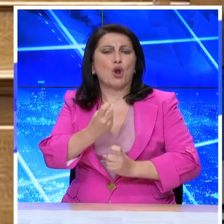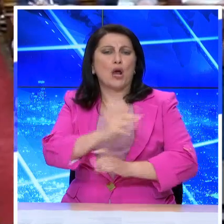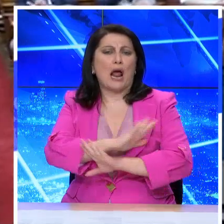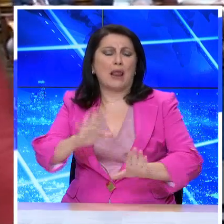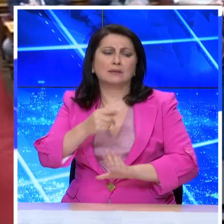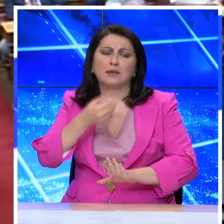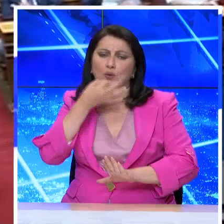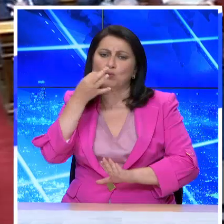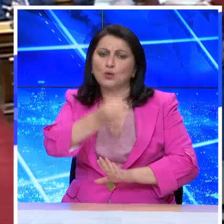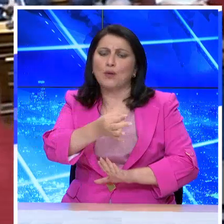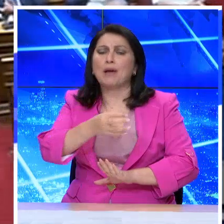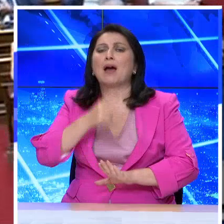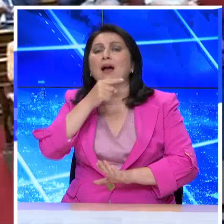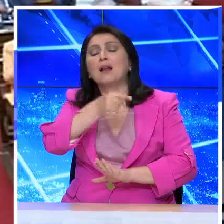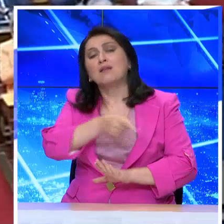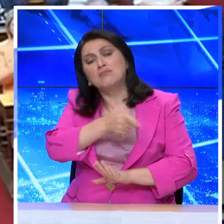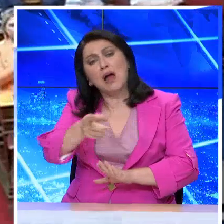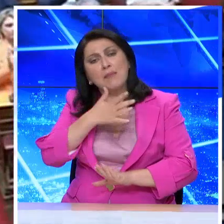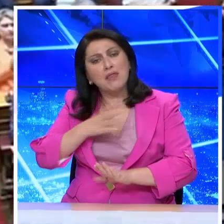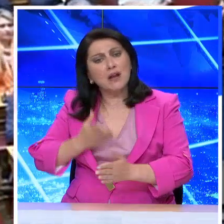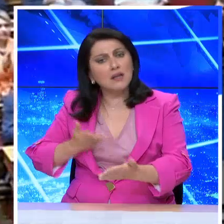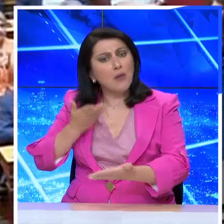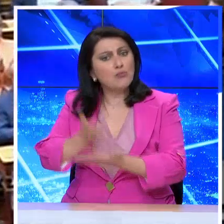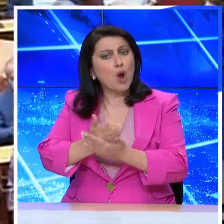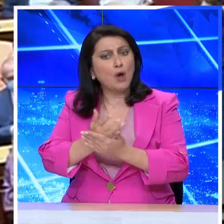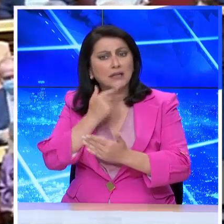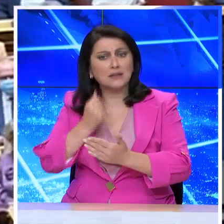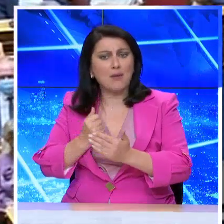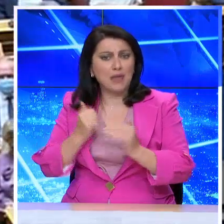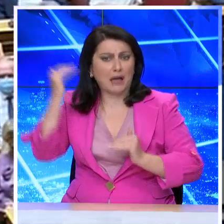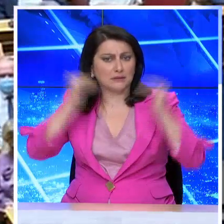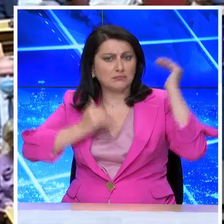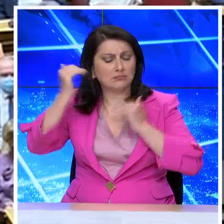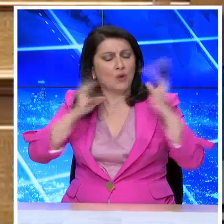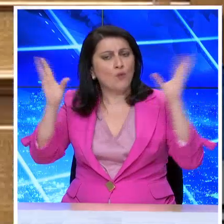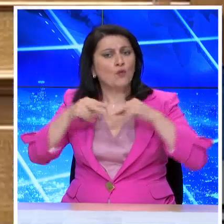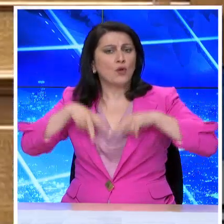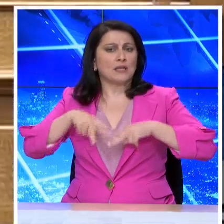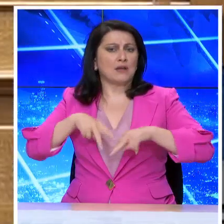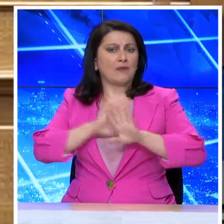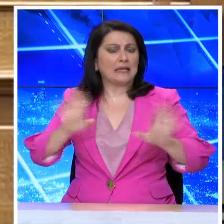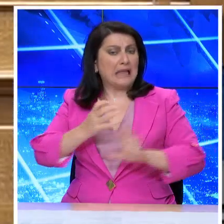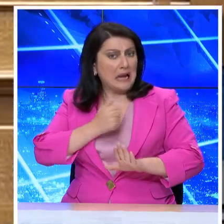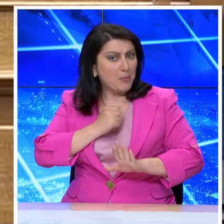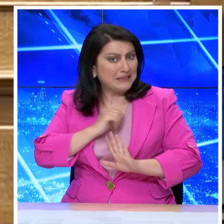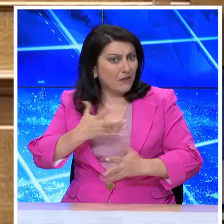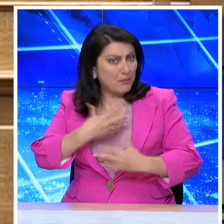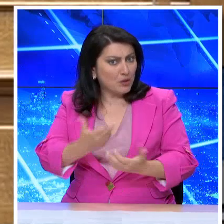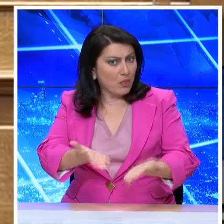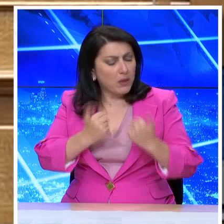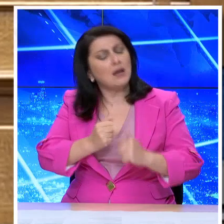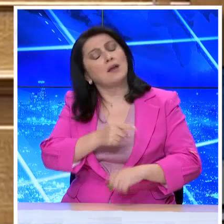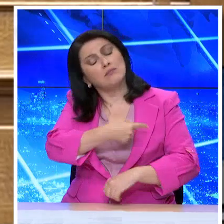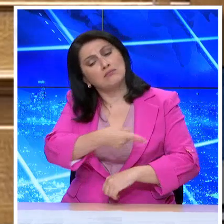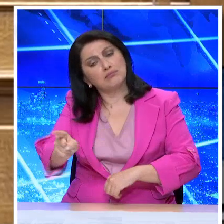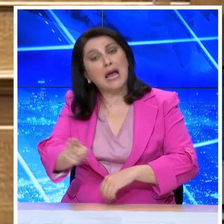να καταθέσει πρόταση δυσπιστίας στη κυβέρνηση, εάν και εφόσον πιστεύει ότι δεν απολαμβάνει την εμπιστοσύνη. Αν δεν το